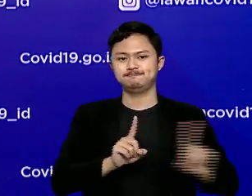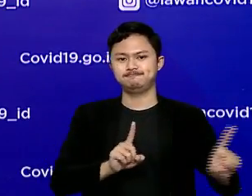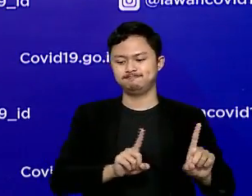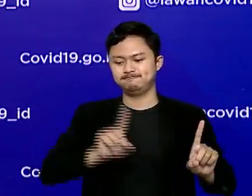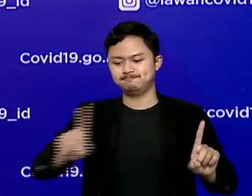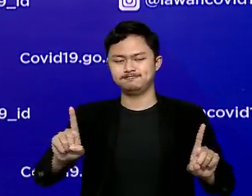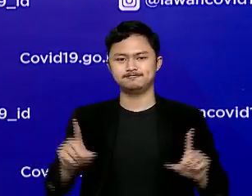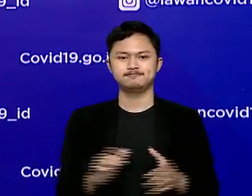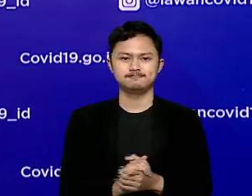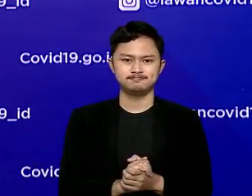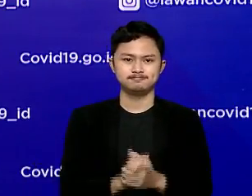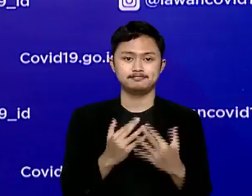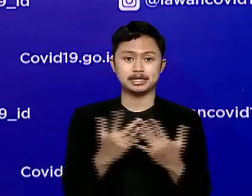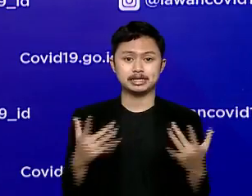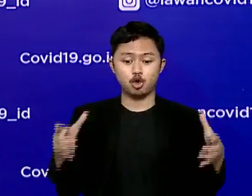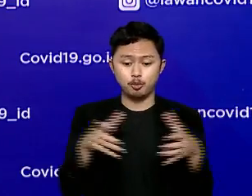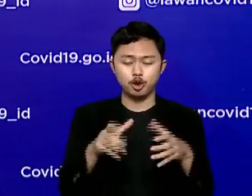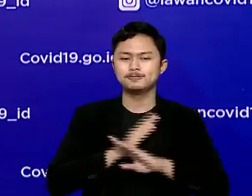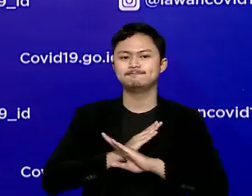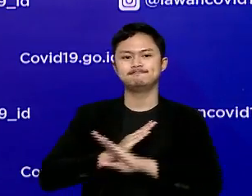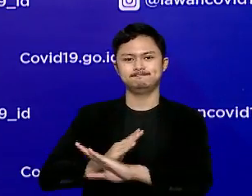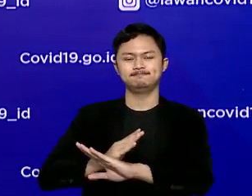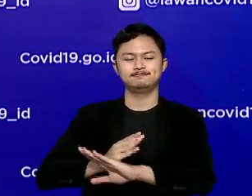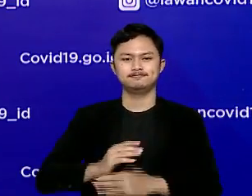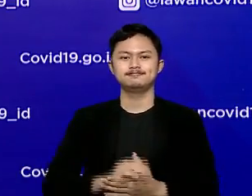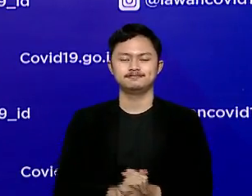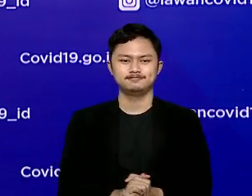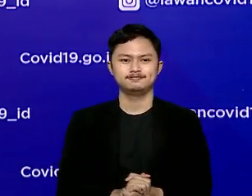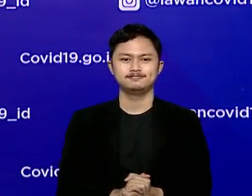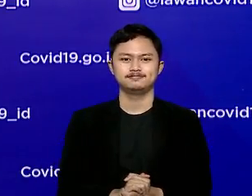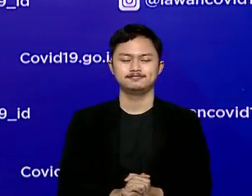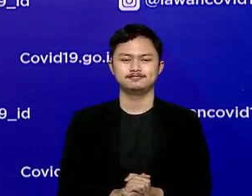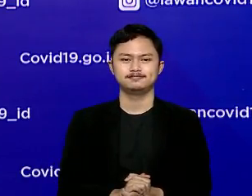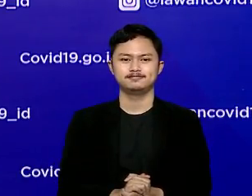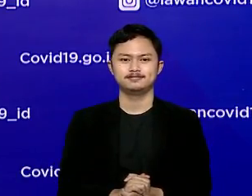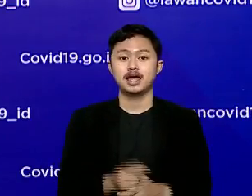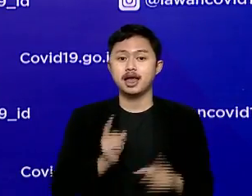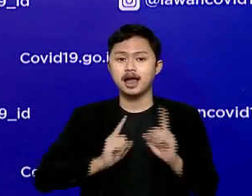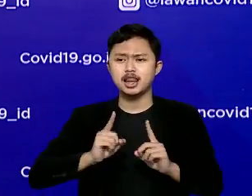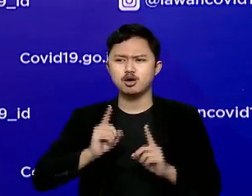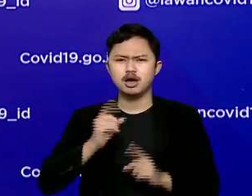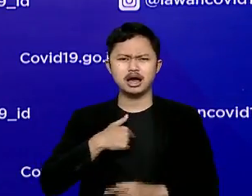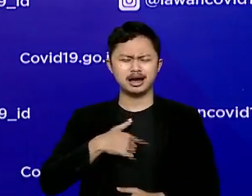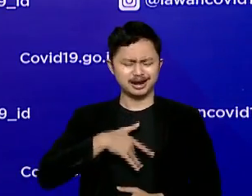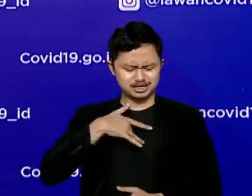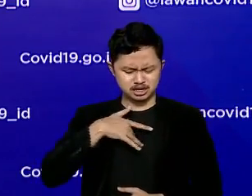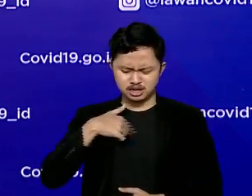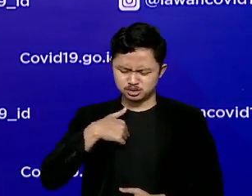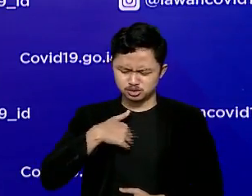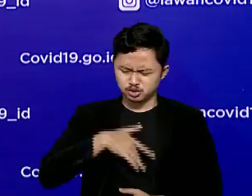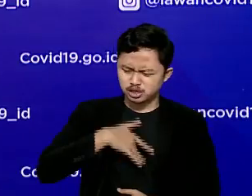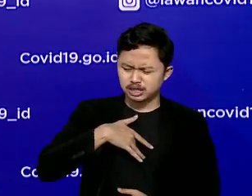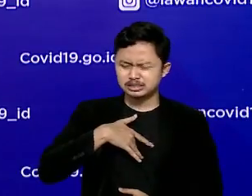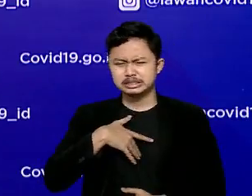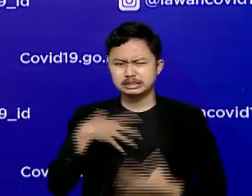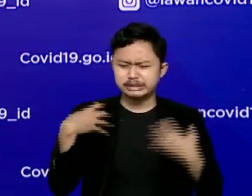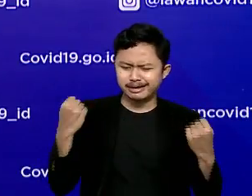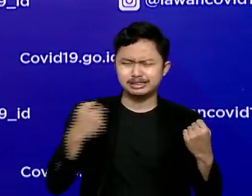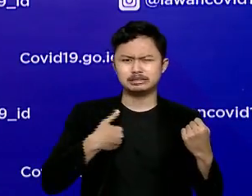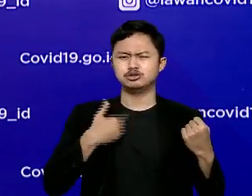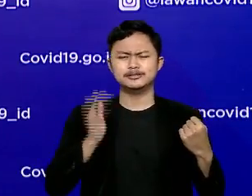menghindari kerumunan adalah kunci mencegah penularan. Jika mengalami gejala COVID-19 atau merasa tidak